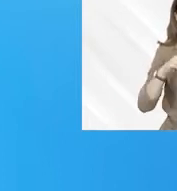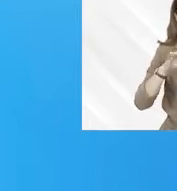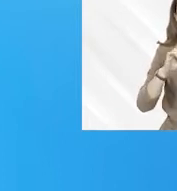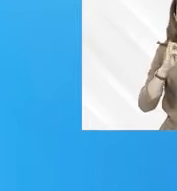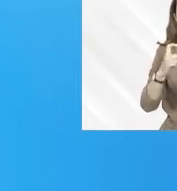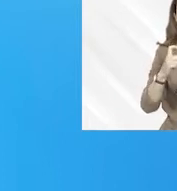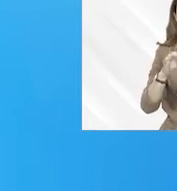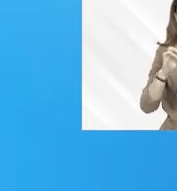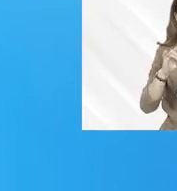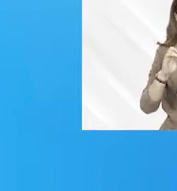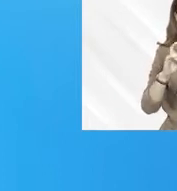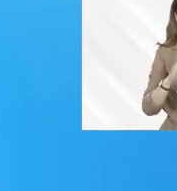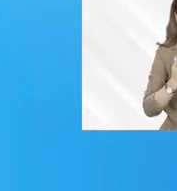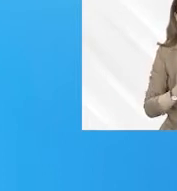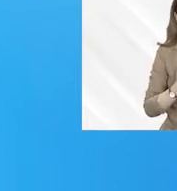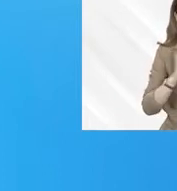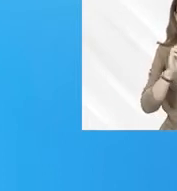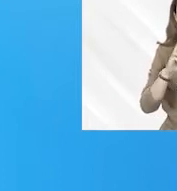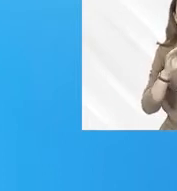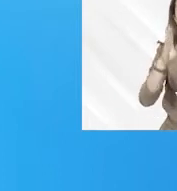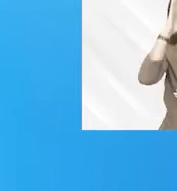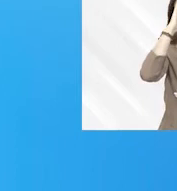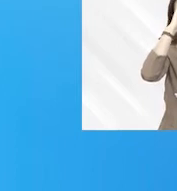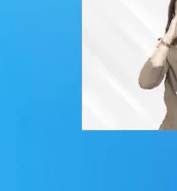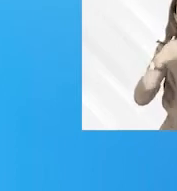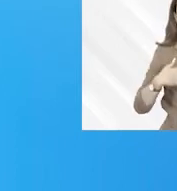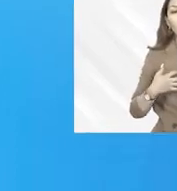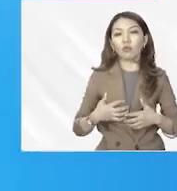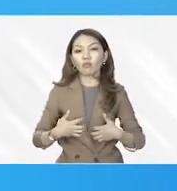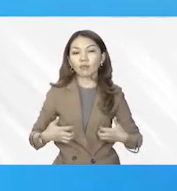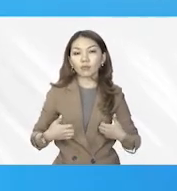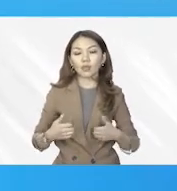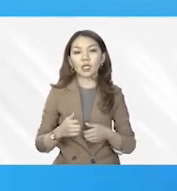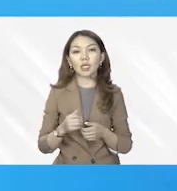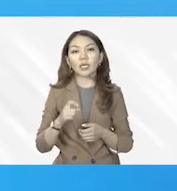в семенниках у самцов и в яичниках у самок.